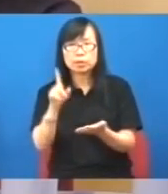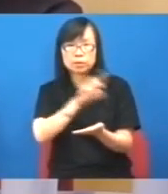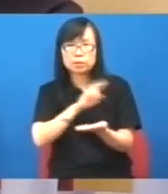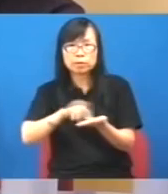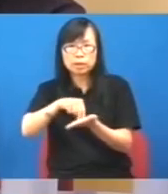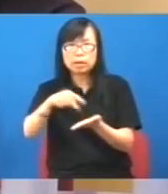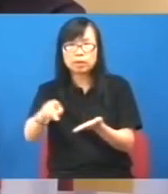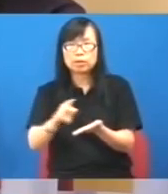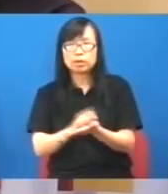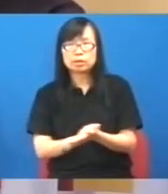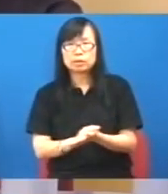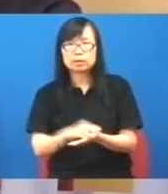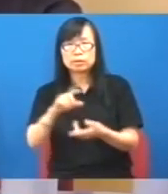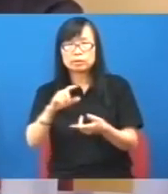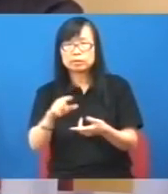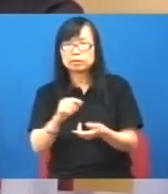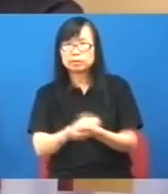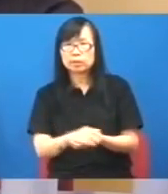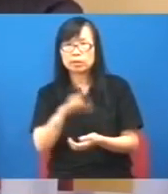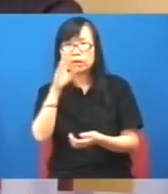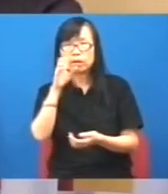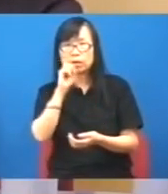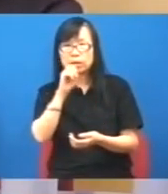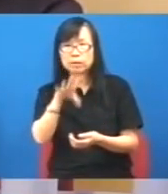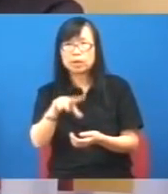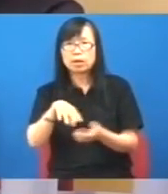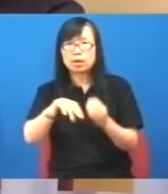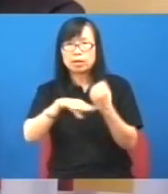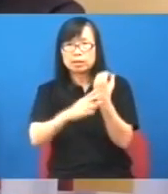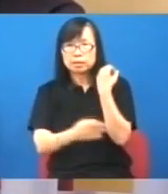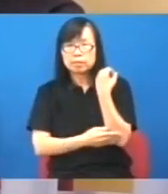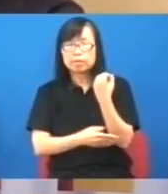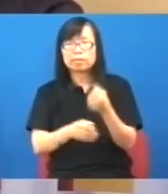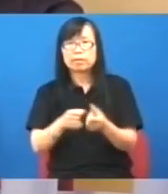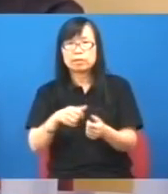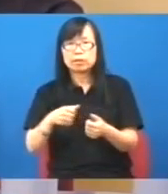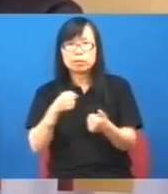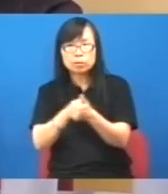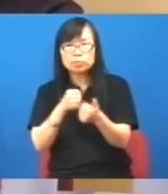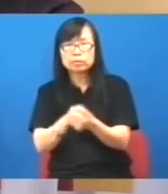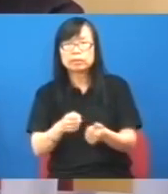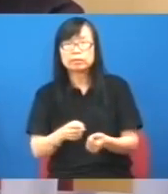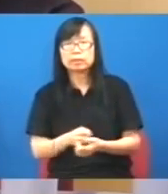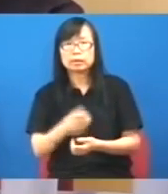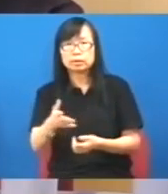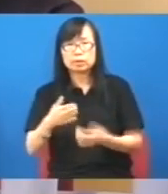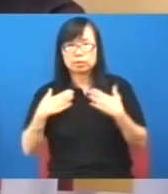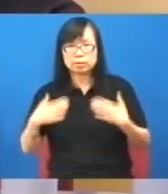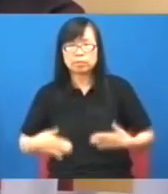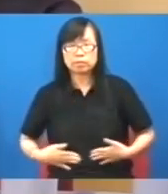面咧，佢未必係錯，因為嗰件案。但如果你話你成個司法系統都攻擊咗啦，然後你係一個咁有身份嘅，因